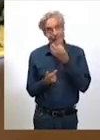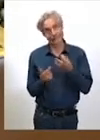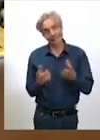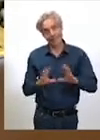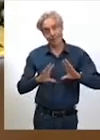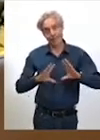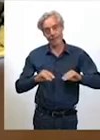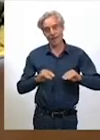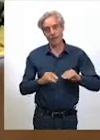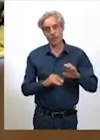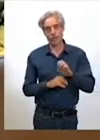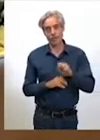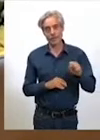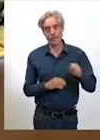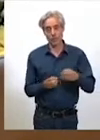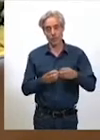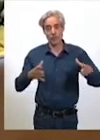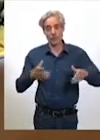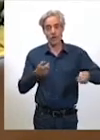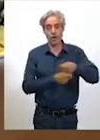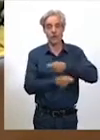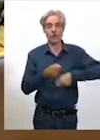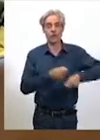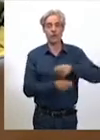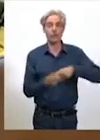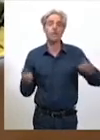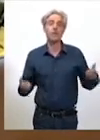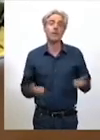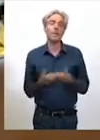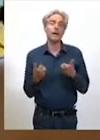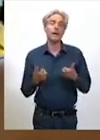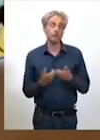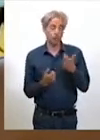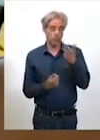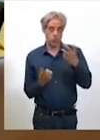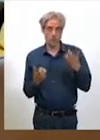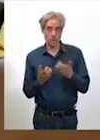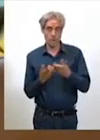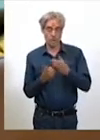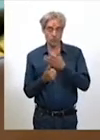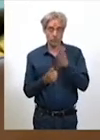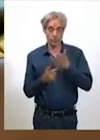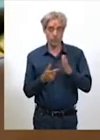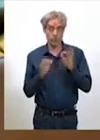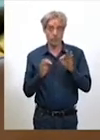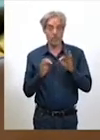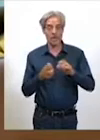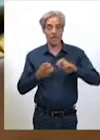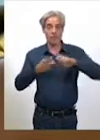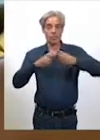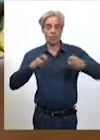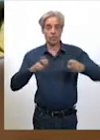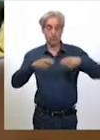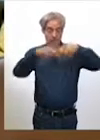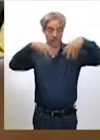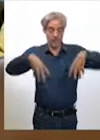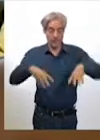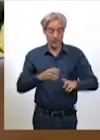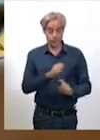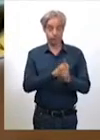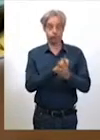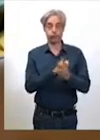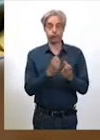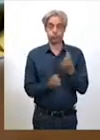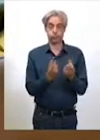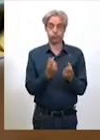de l'ESS dans le champ du développement économique, avec, encore une fois, je ne vais prendre que 2 exemples, mais la question de la structuration des filières émergentes. Aujourd'hui, on a beaucoup de filières